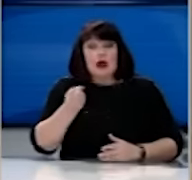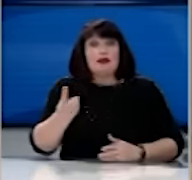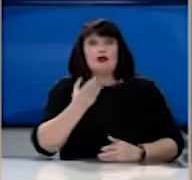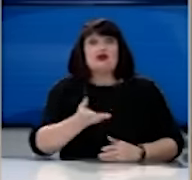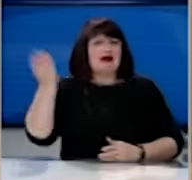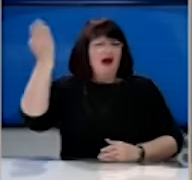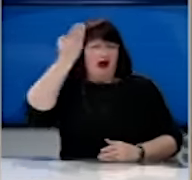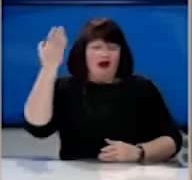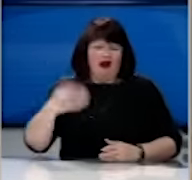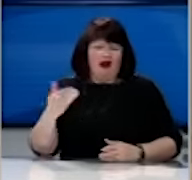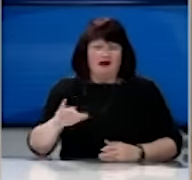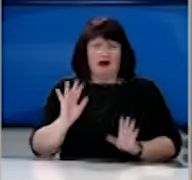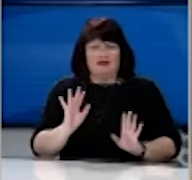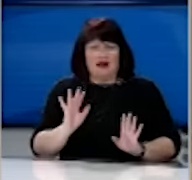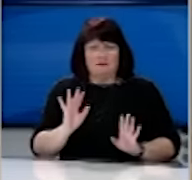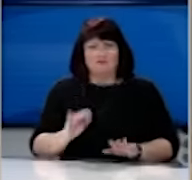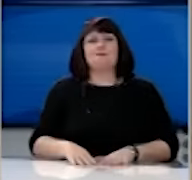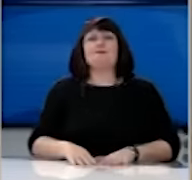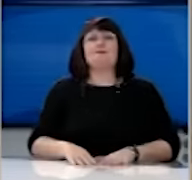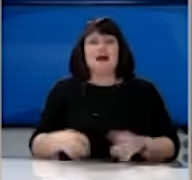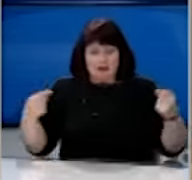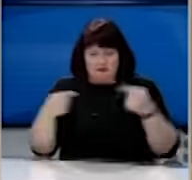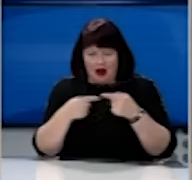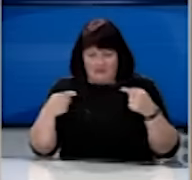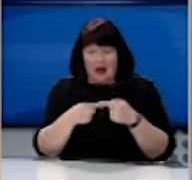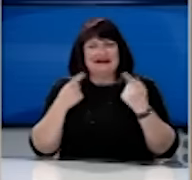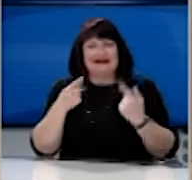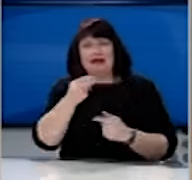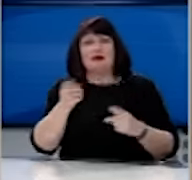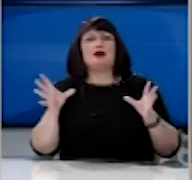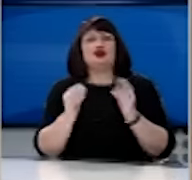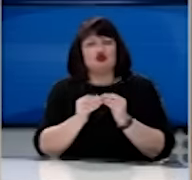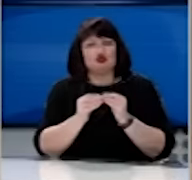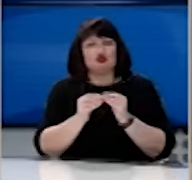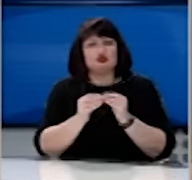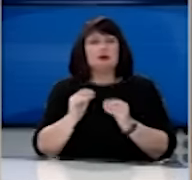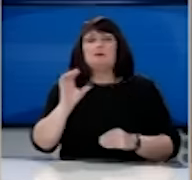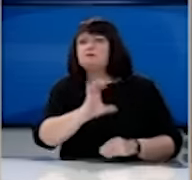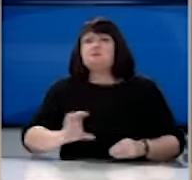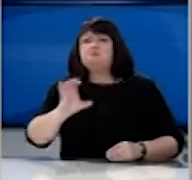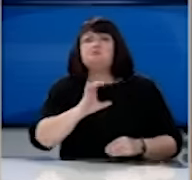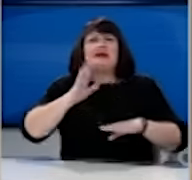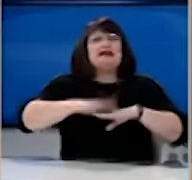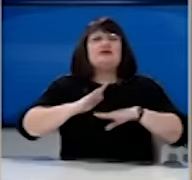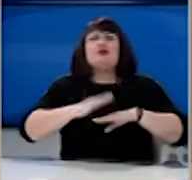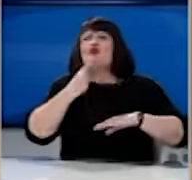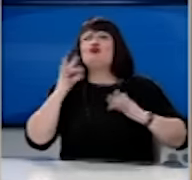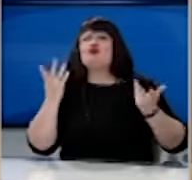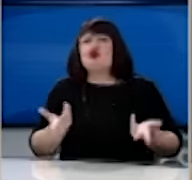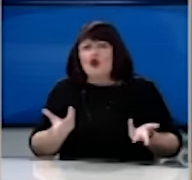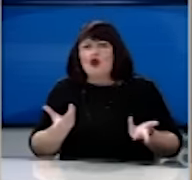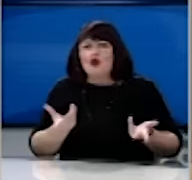της ακρίβειας. Αυτή η σύγκρουση αφορά και την αναζήτηση των αιτιών και